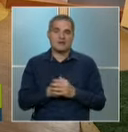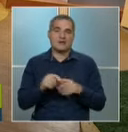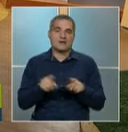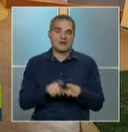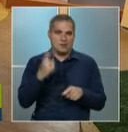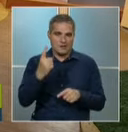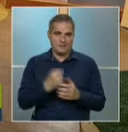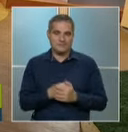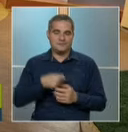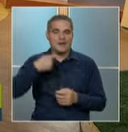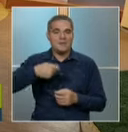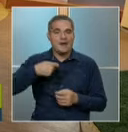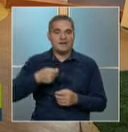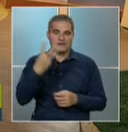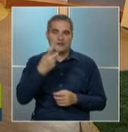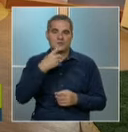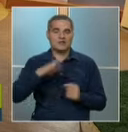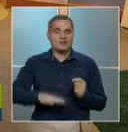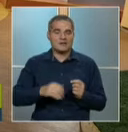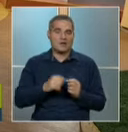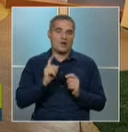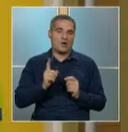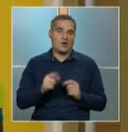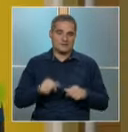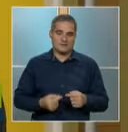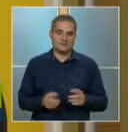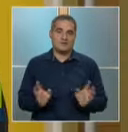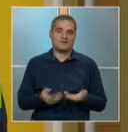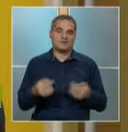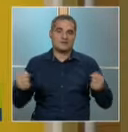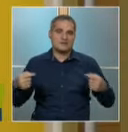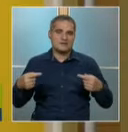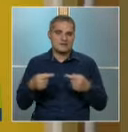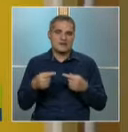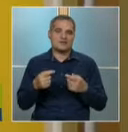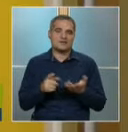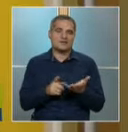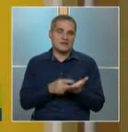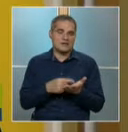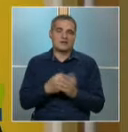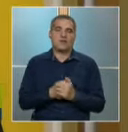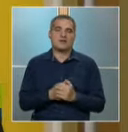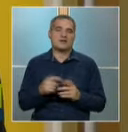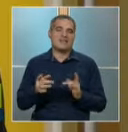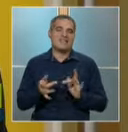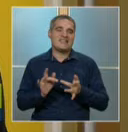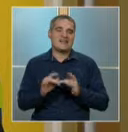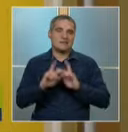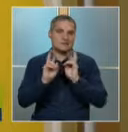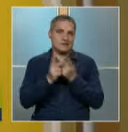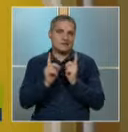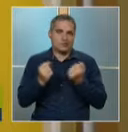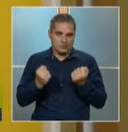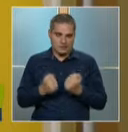една майка на 3-годишно детенце, което тепърва започва да се сблъсква с така дигиталния свят, в